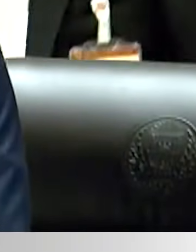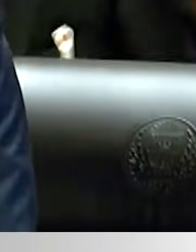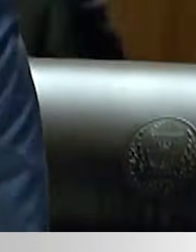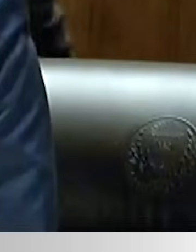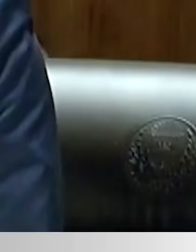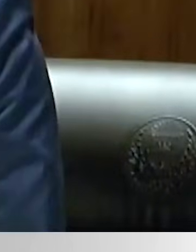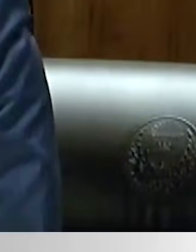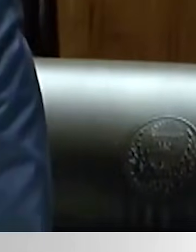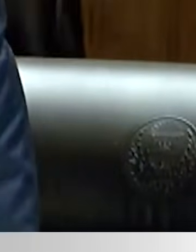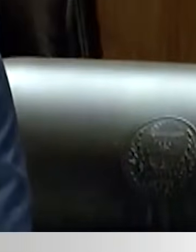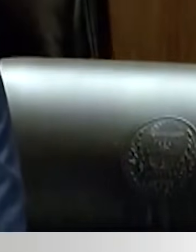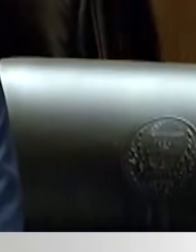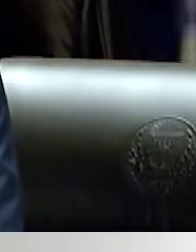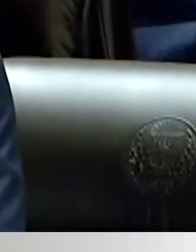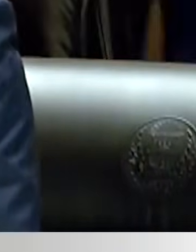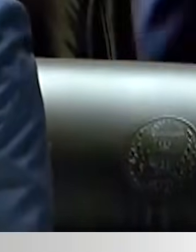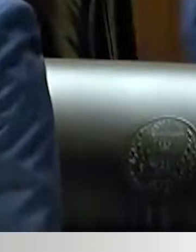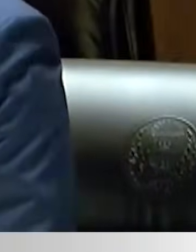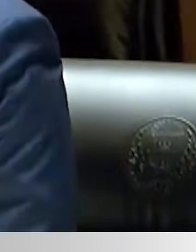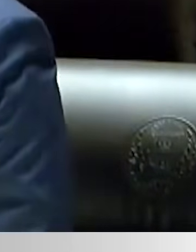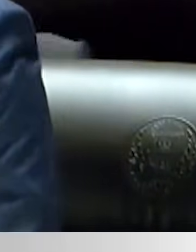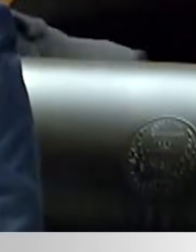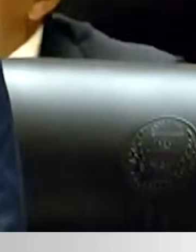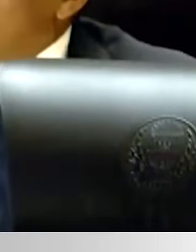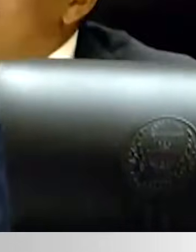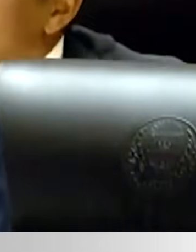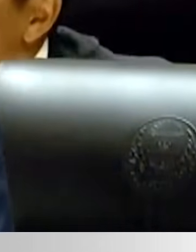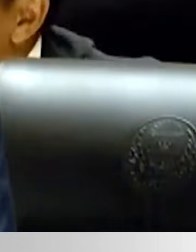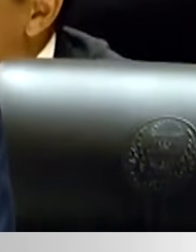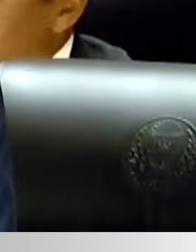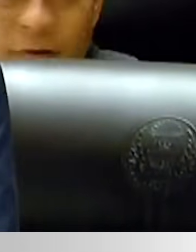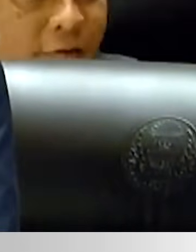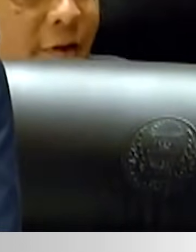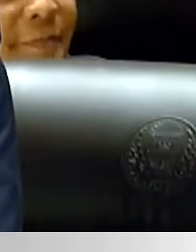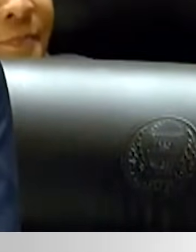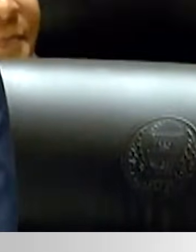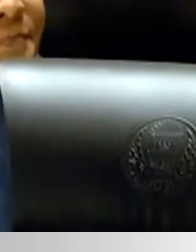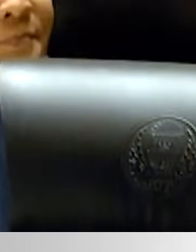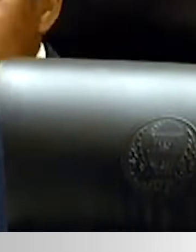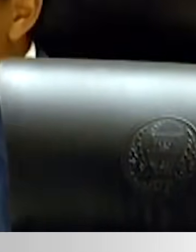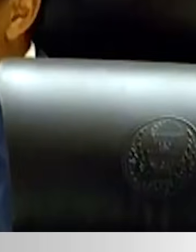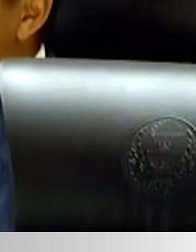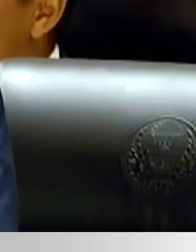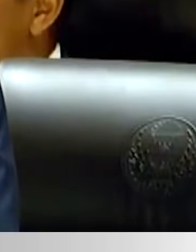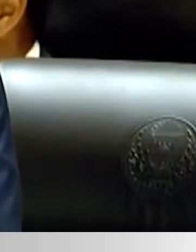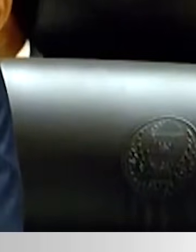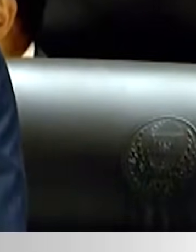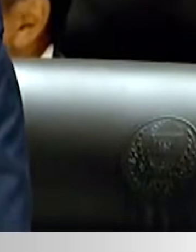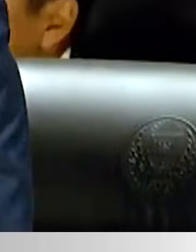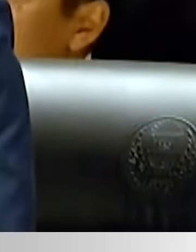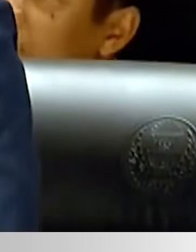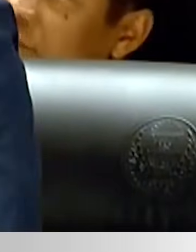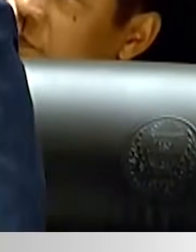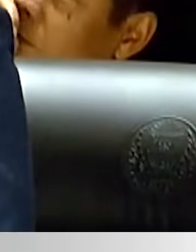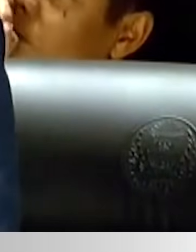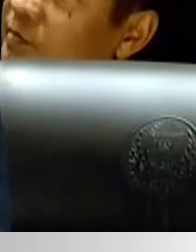ปี2567น่าผิดหวังให้ฉายาว่าเป็นงบประมาณเศษสาเป็นภาษาใต้แปลว่าลำบากน่าเวทนาเพราะไม่สอด